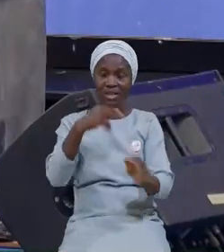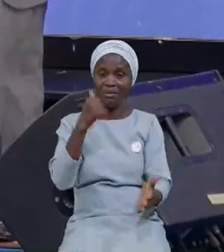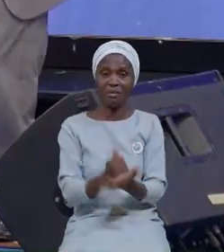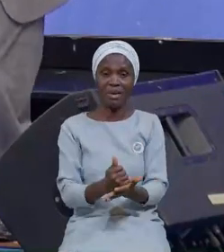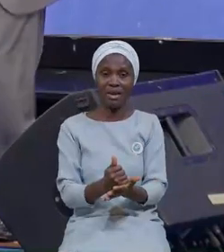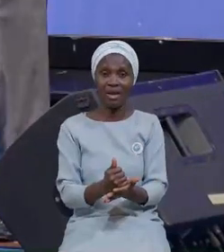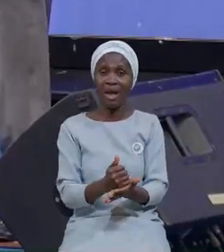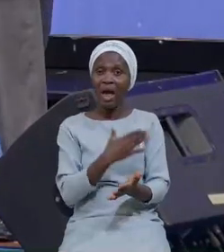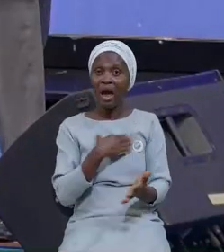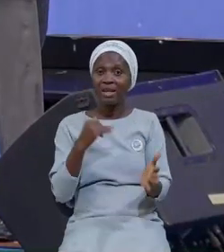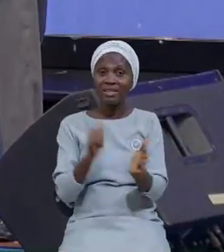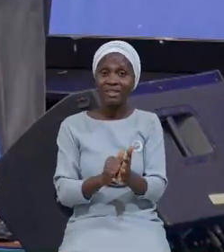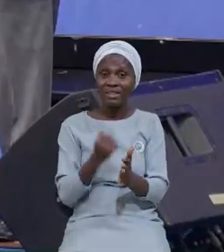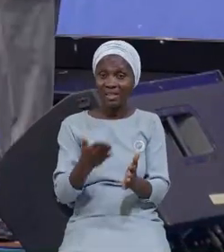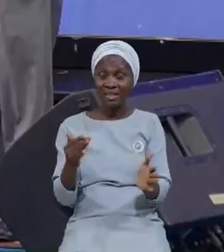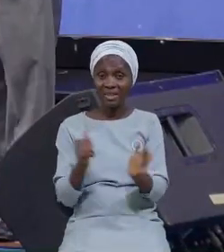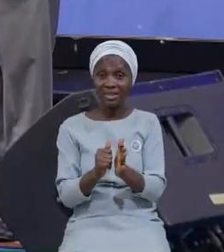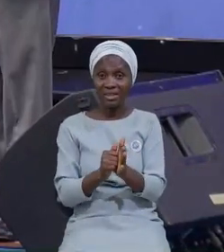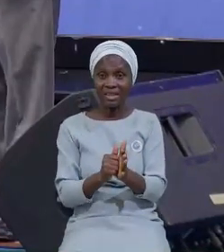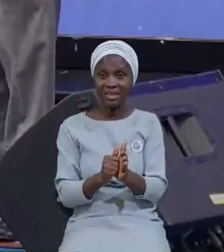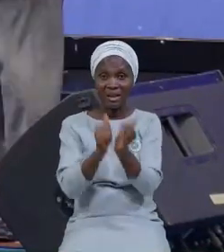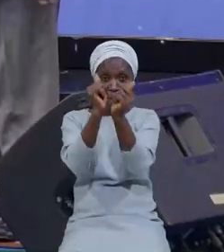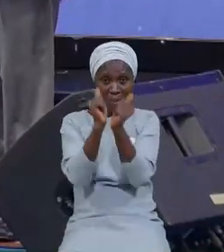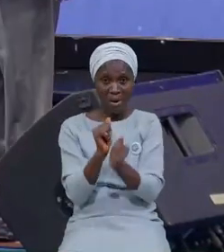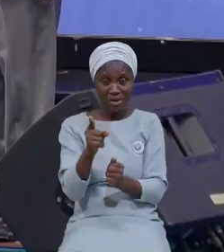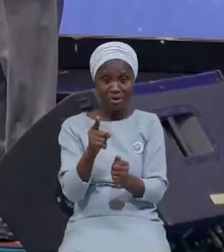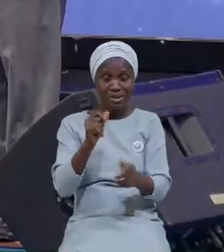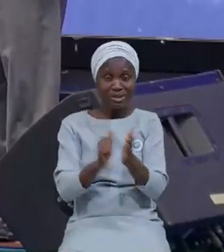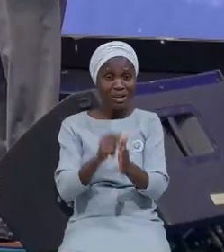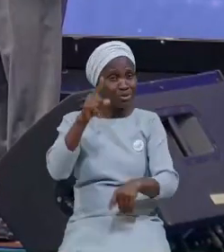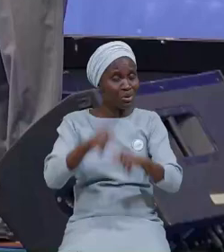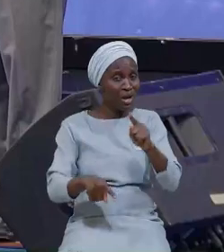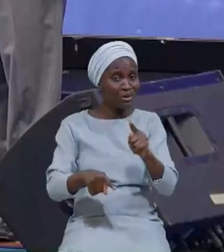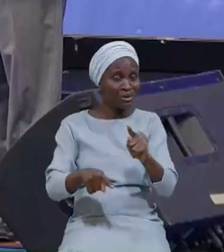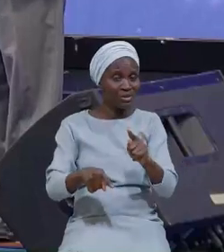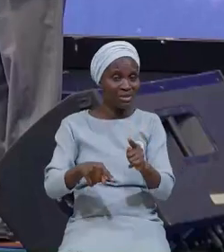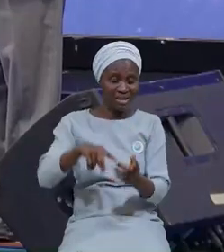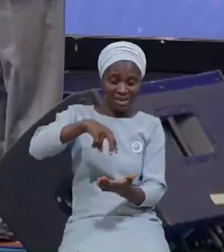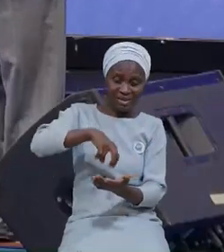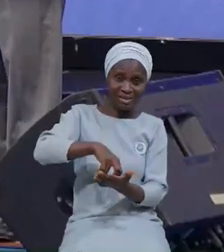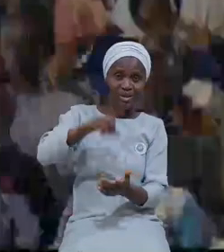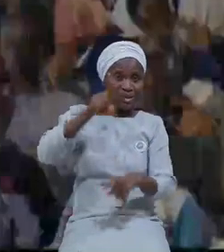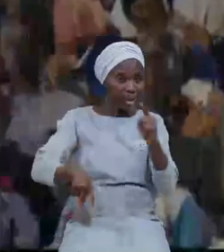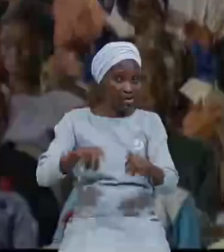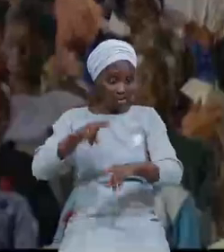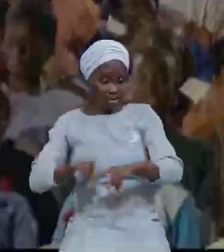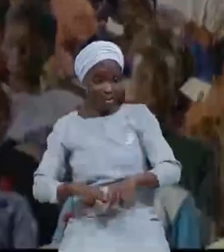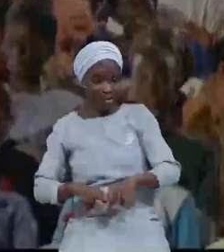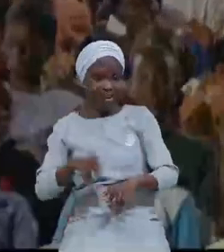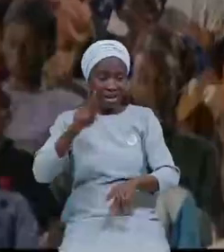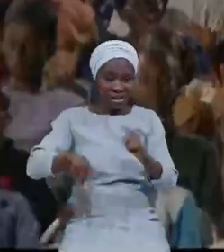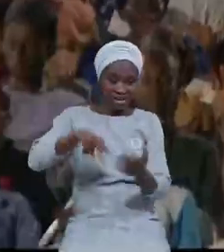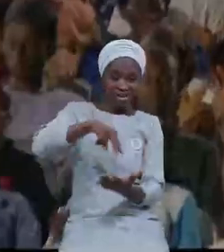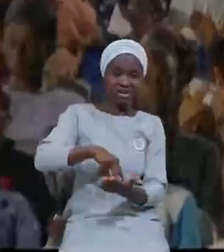et cette chose quand tu t'assois tu n'arrives pas à te lever quand tu es debout tu n'arrives pas à t'assoir tu es délié au